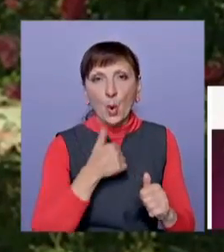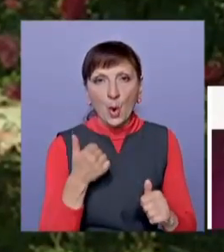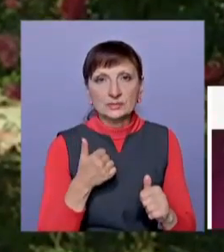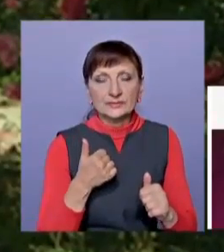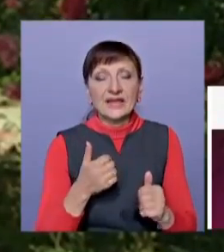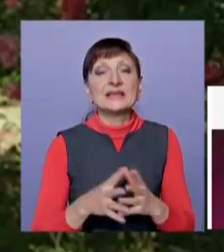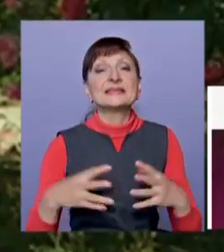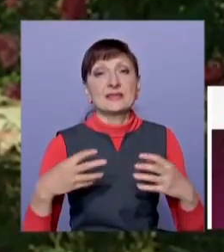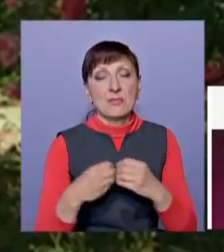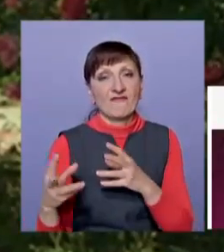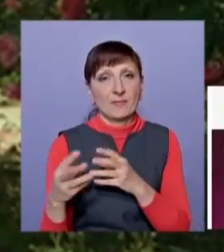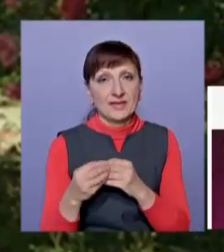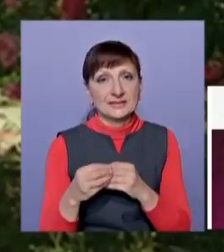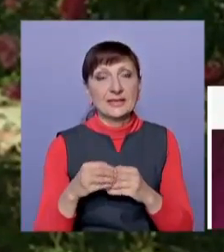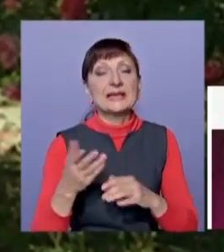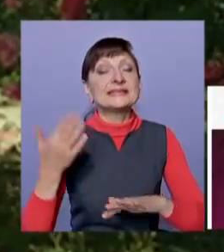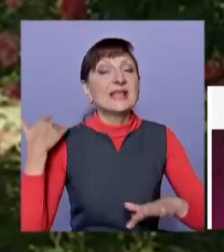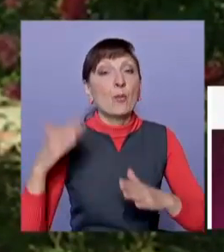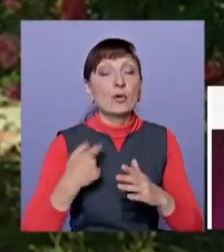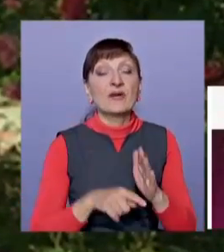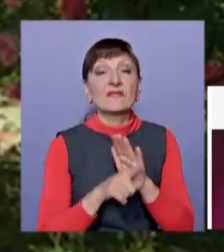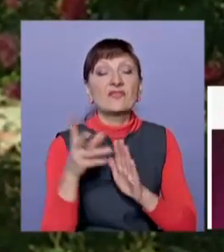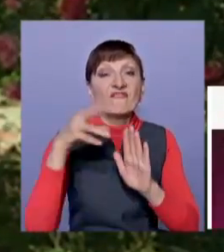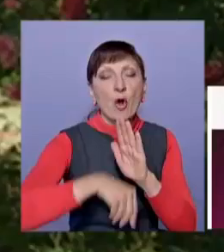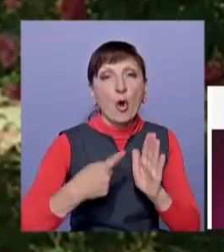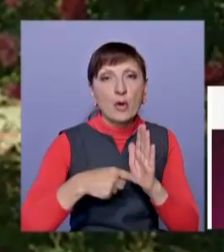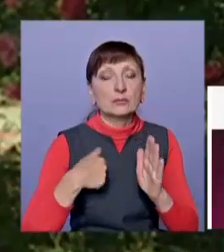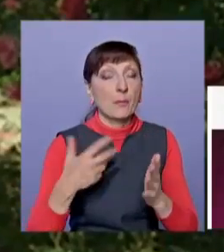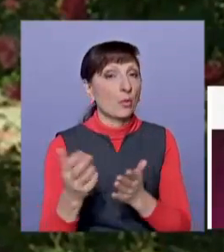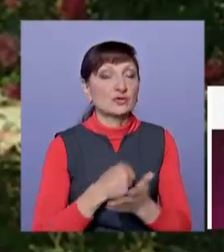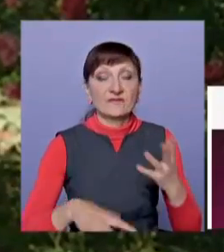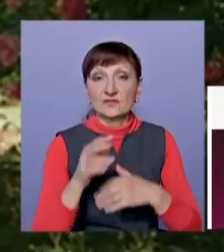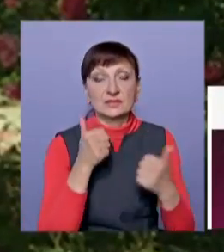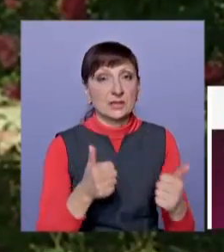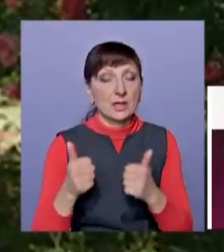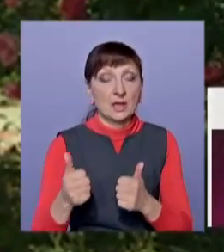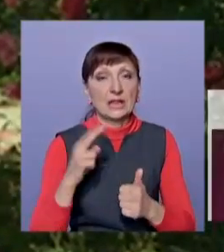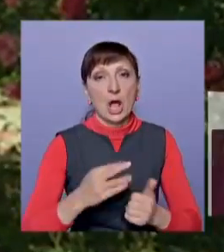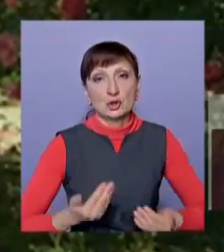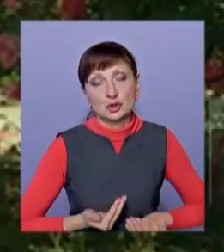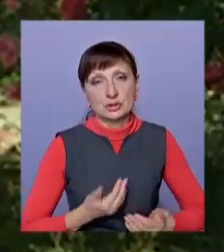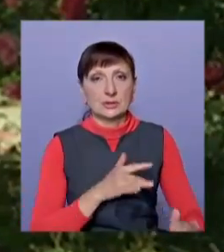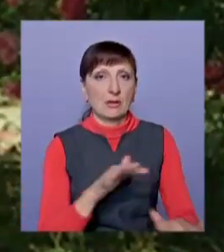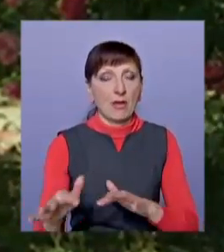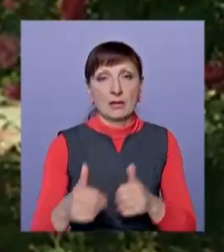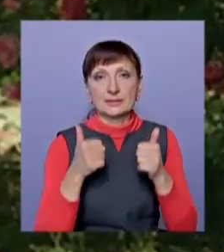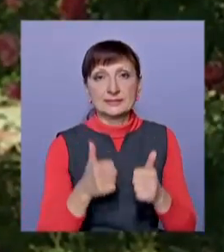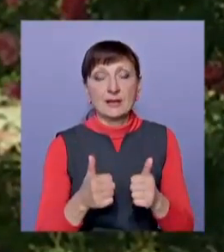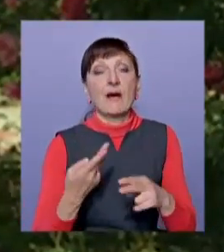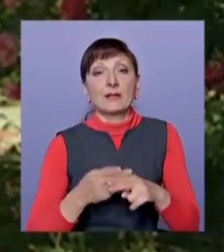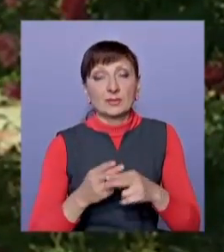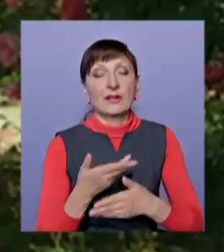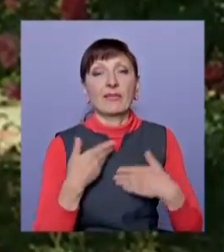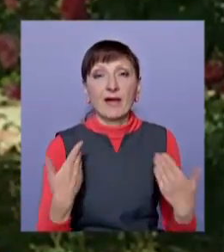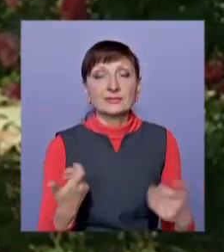отмечаем семьей. С тех пор, как мы вошли в город, мы получаем все блага, которые вот нужны для жизнедеятельности человека. Так что для нас